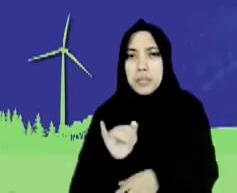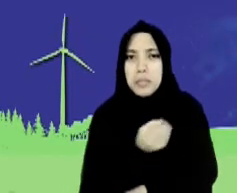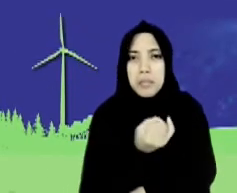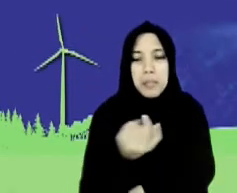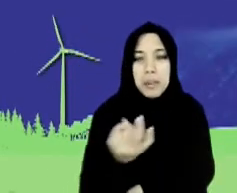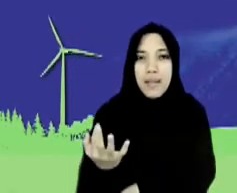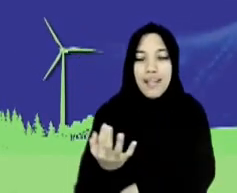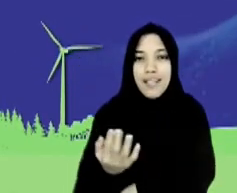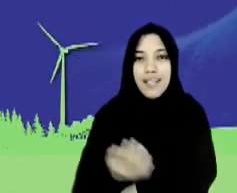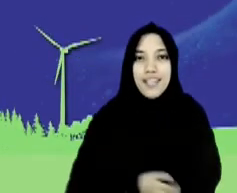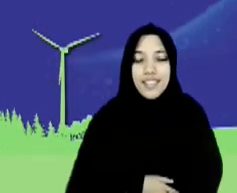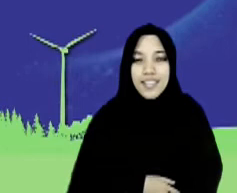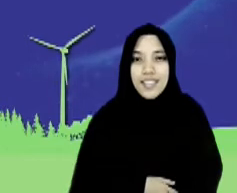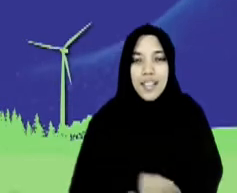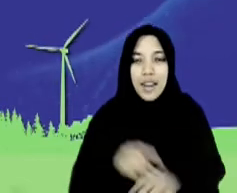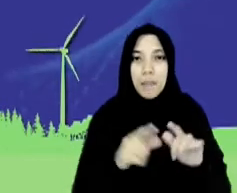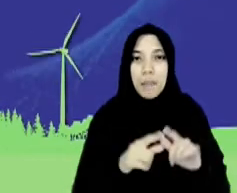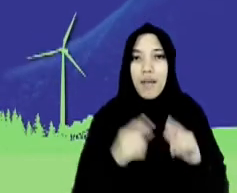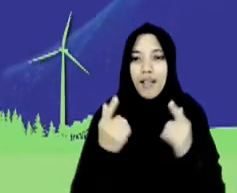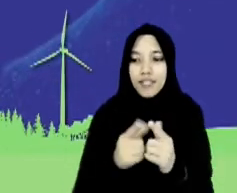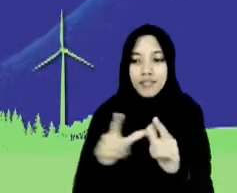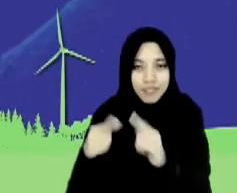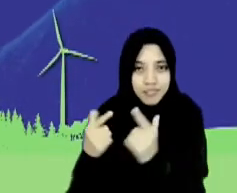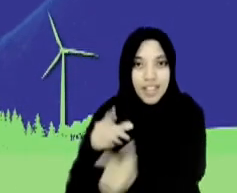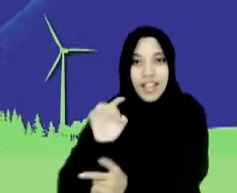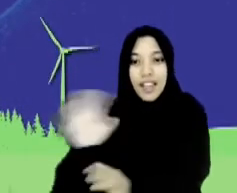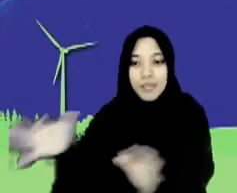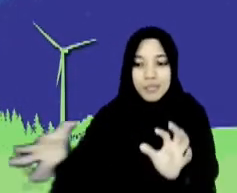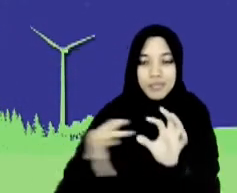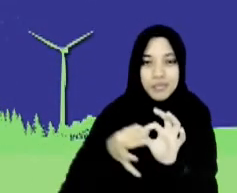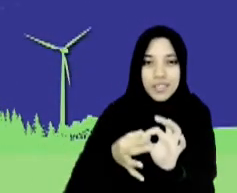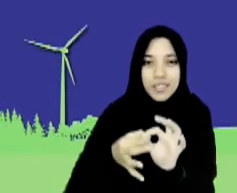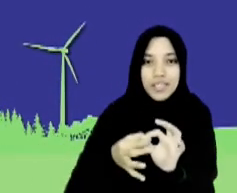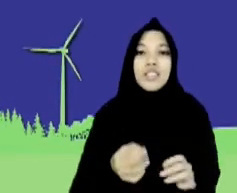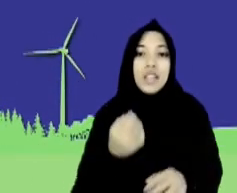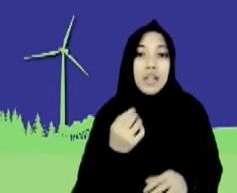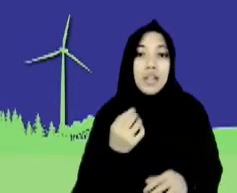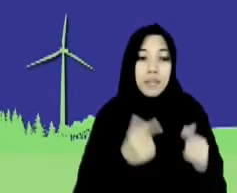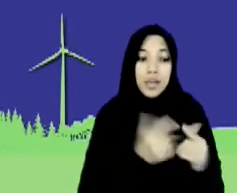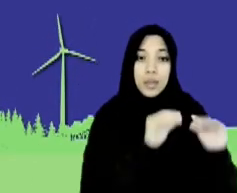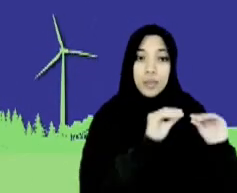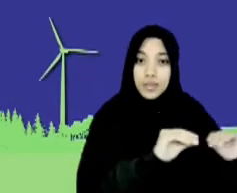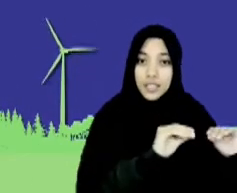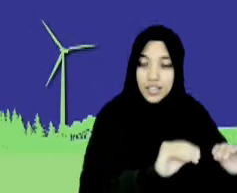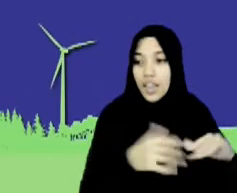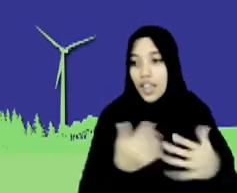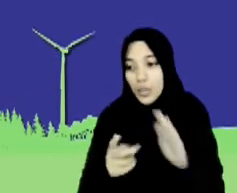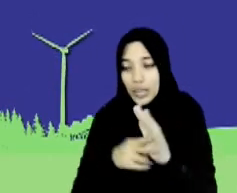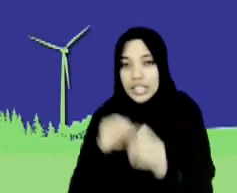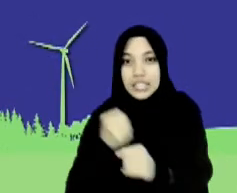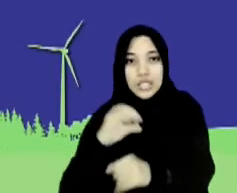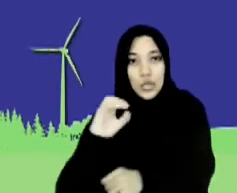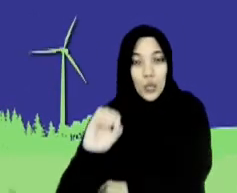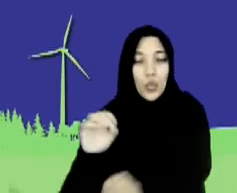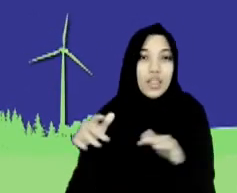eh macam institutions Apakah itu eh academics apakah itu ngos Apakah